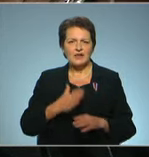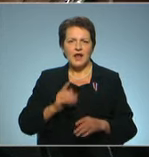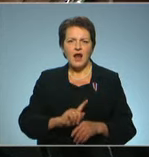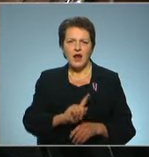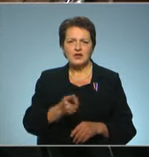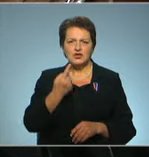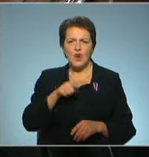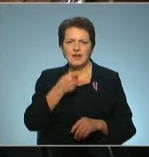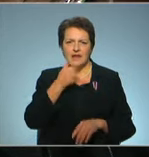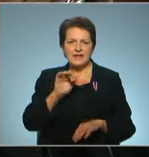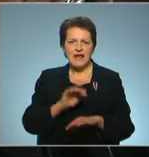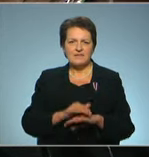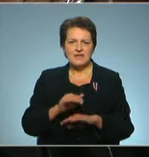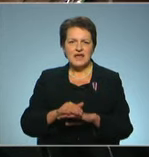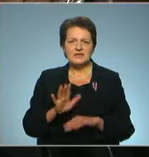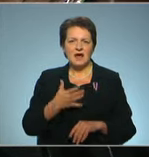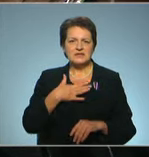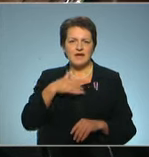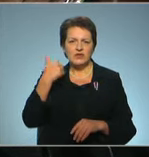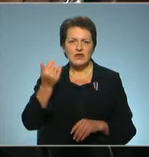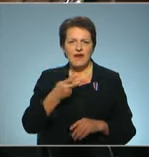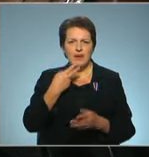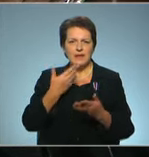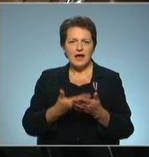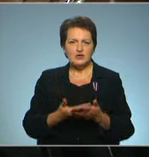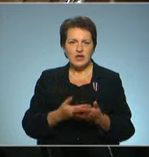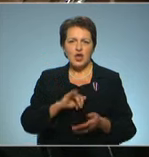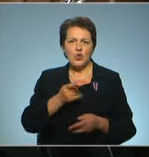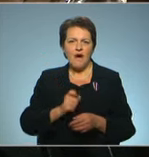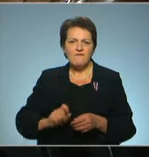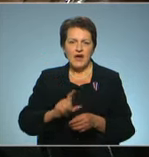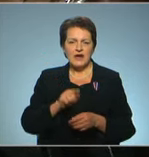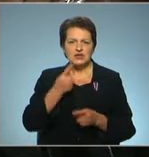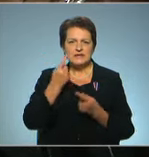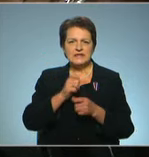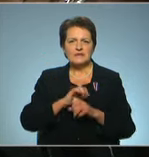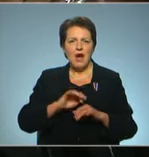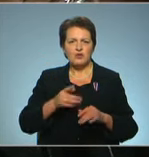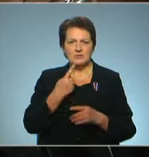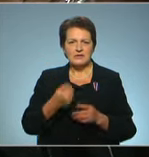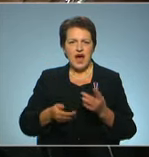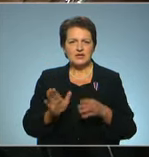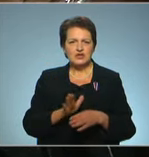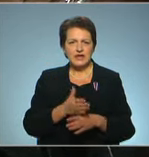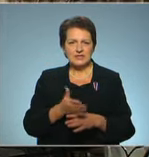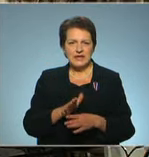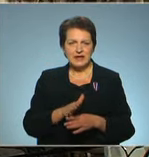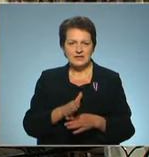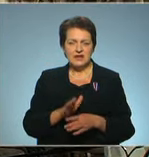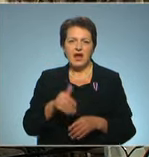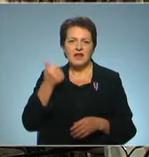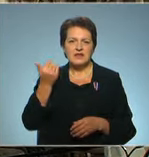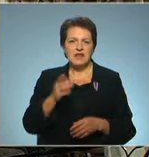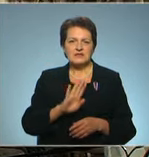tiem identificējas ar savu Dievu priekšstatu, jo vairāk šīs izpausmes atšķirsies. Dievs, kam